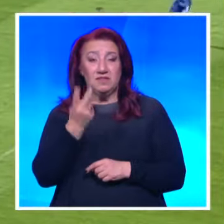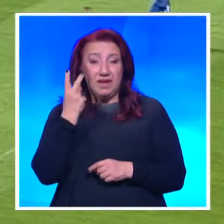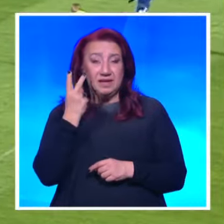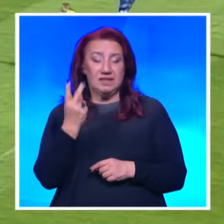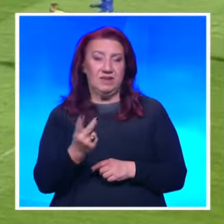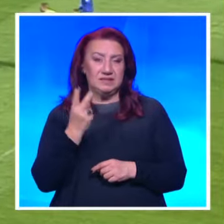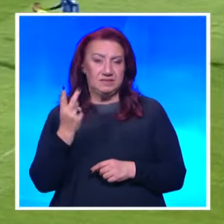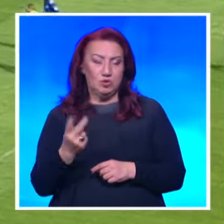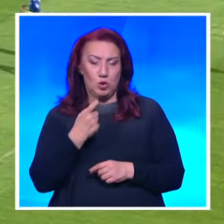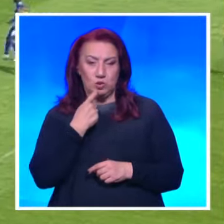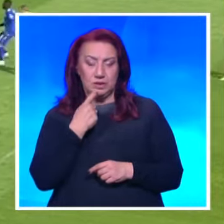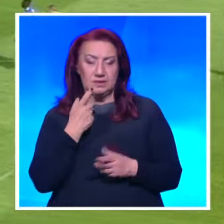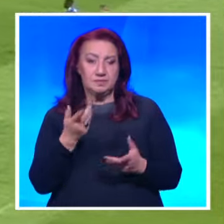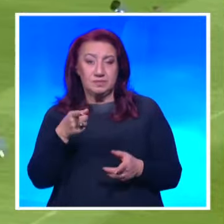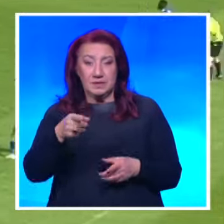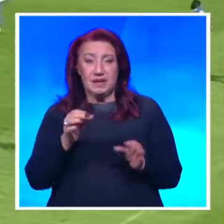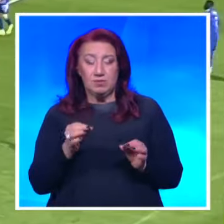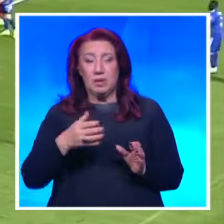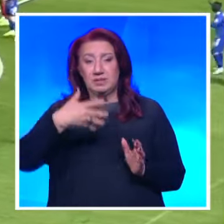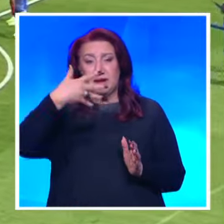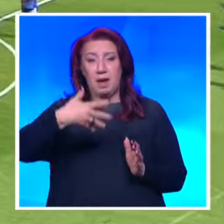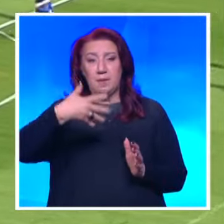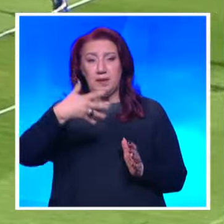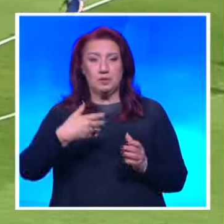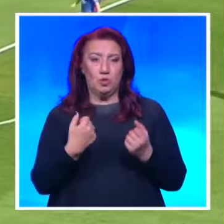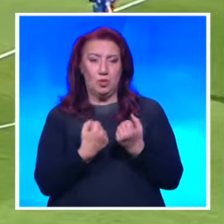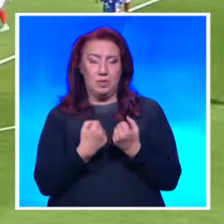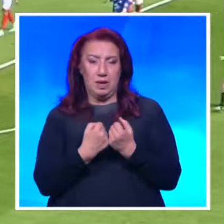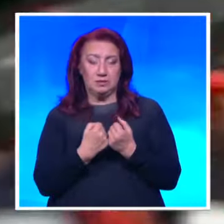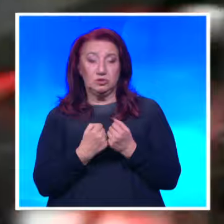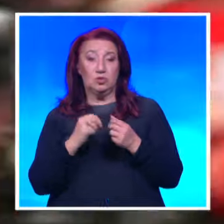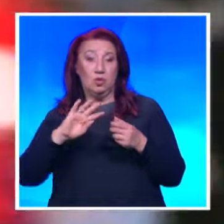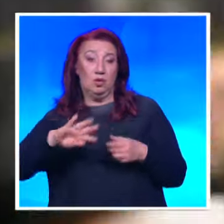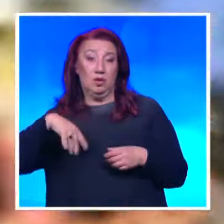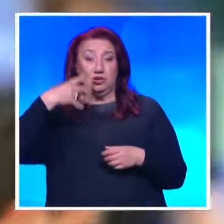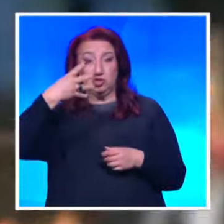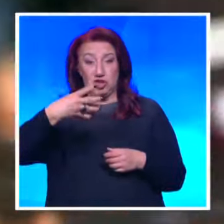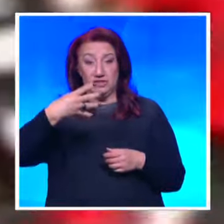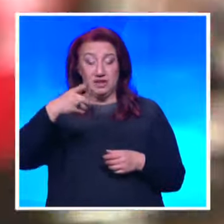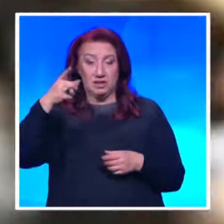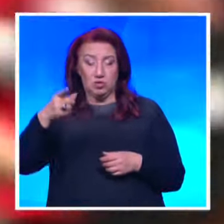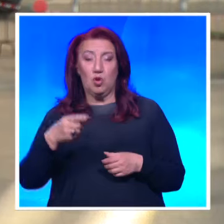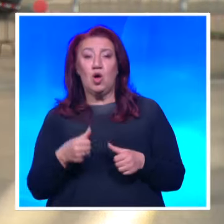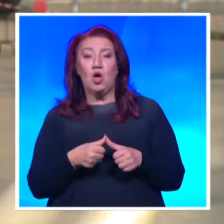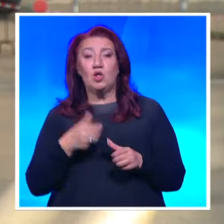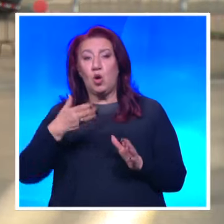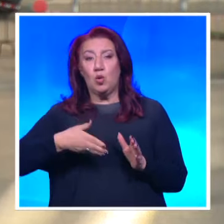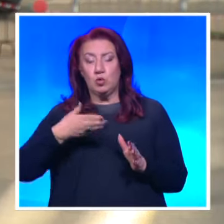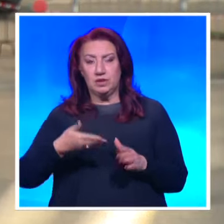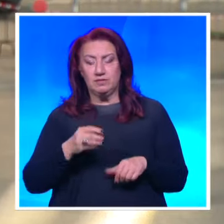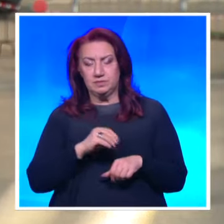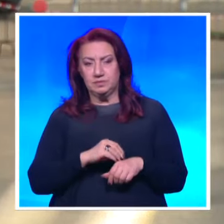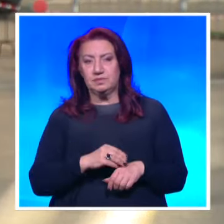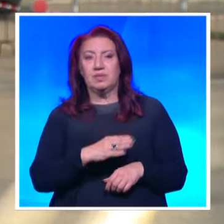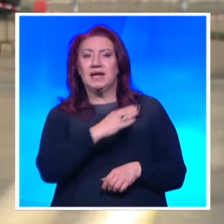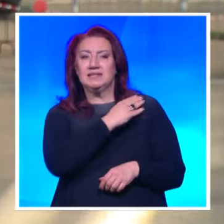сините, че те са на петото място на точка зад Локомотив Пловдив, но и с матч повече, докато ЦСКА в общи линии си